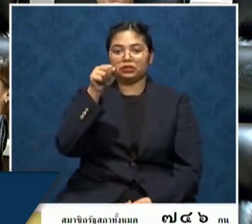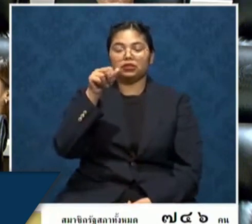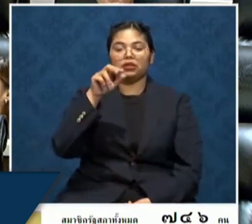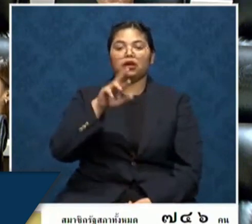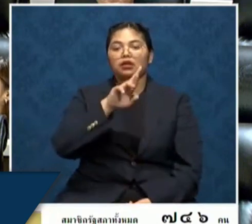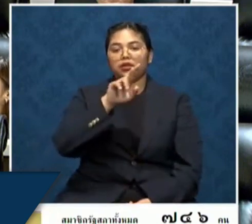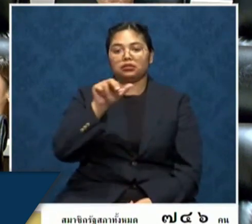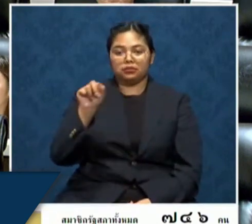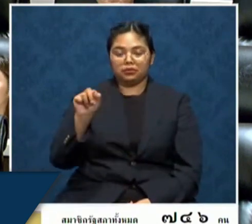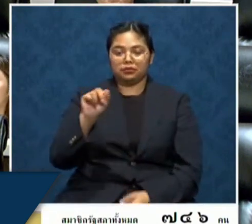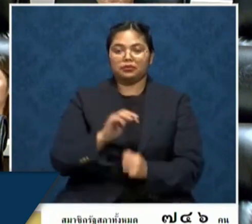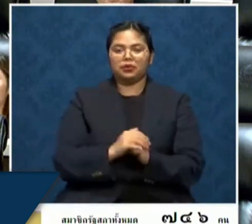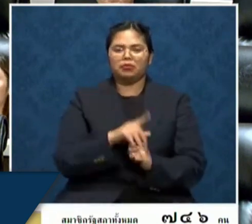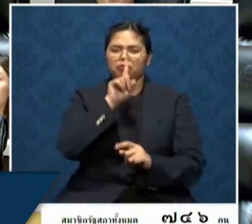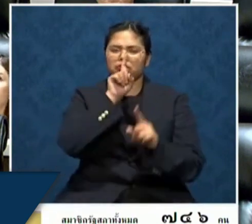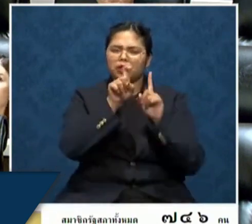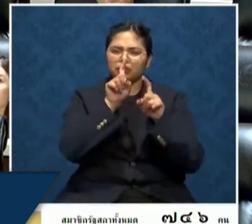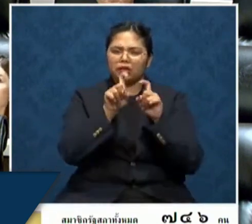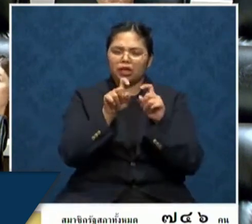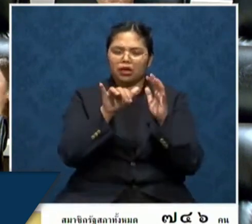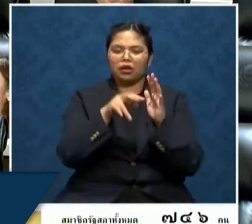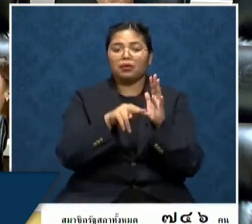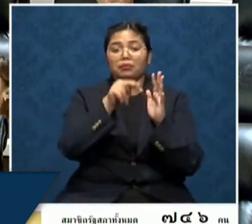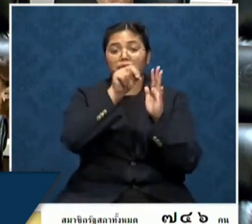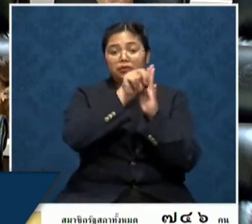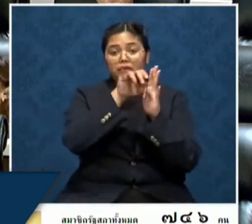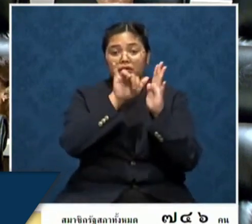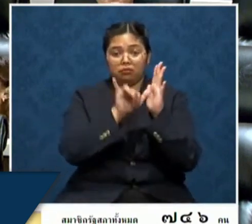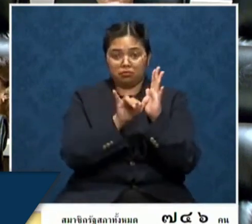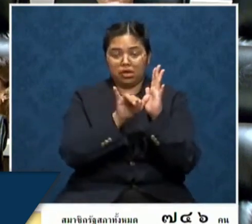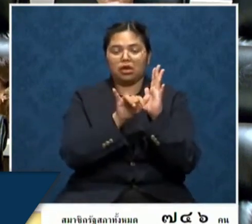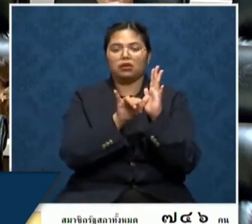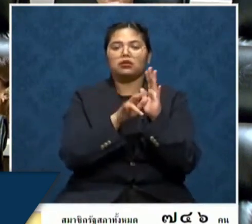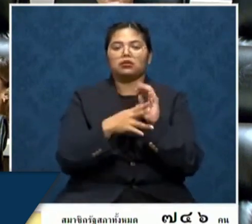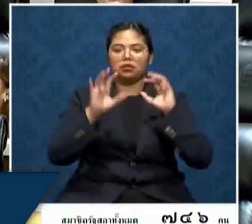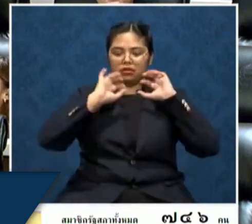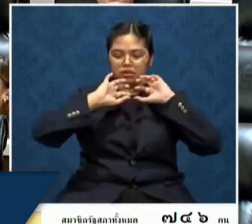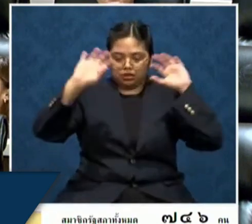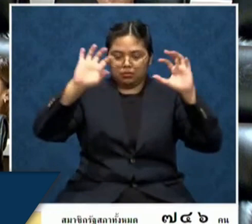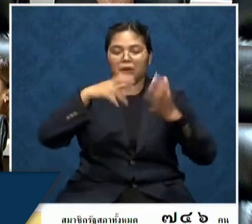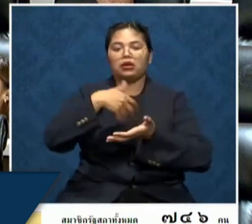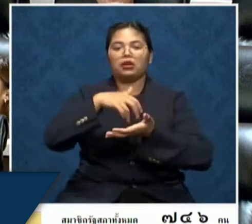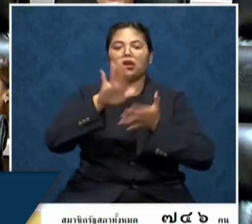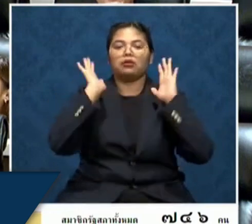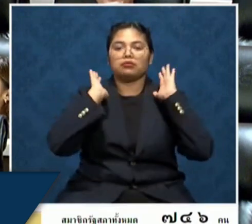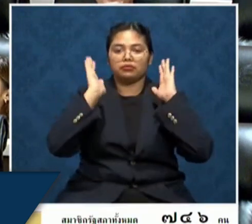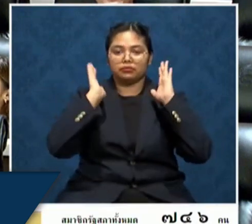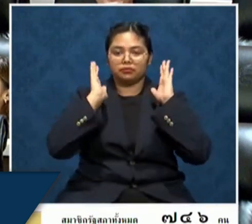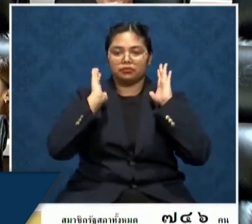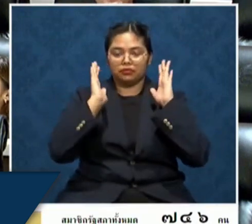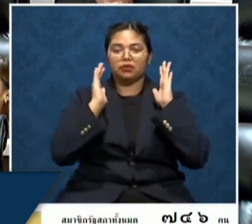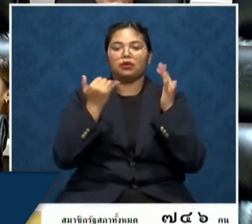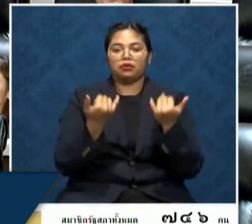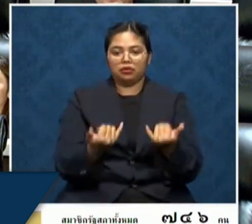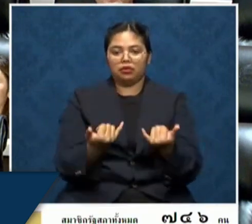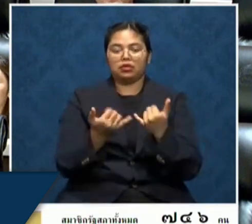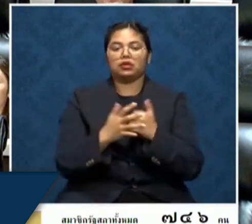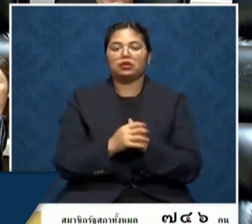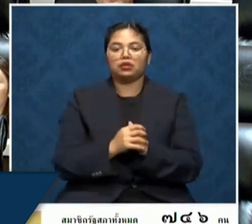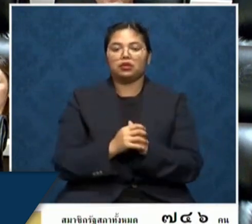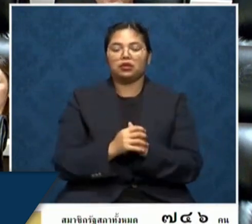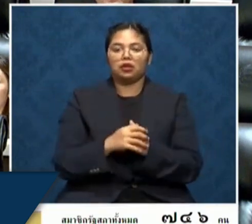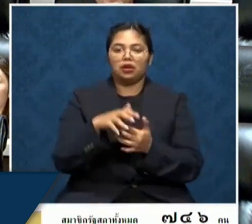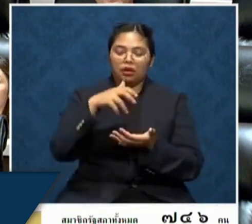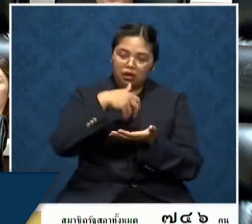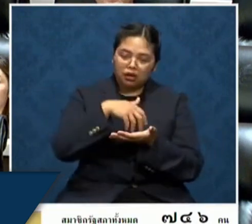ข้อสักถามถึงคำแถลงนโยบายที่ท่านนายกรัฐมนตรีได้แถลงต่อรัฐสภาแห่งนี้เรียนท่านประธานและเพื่อนสมาชิ